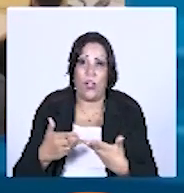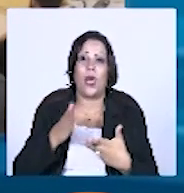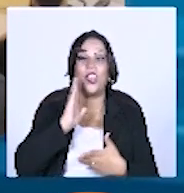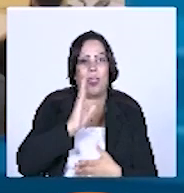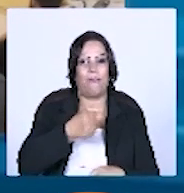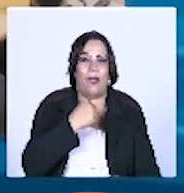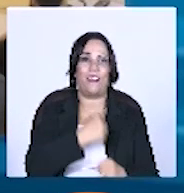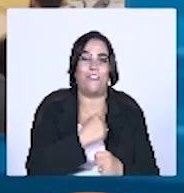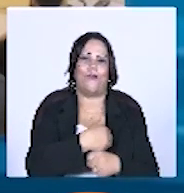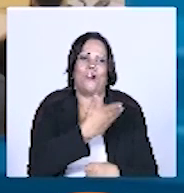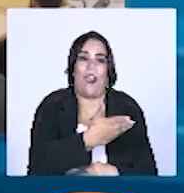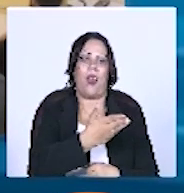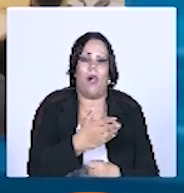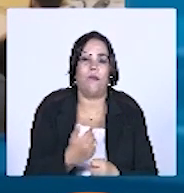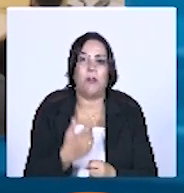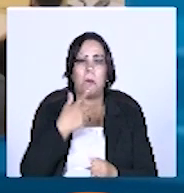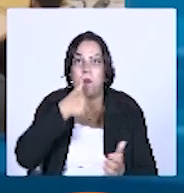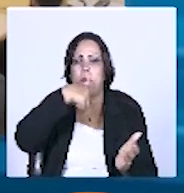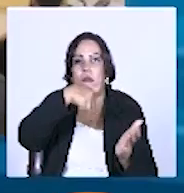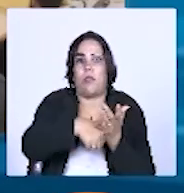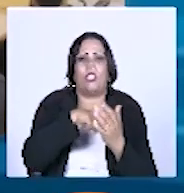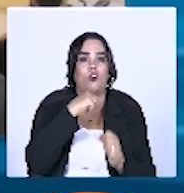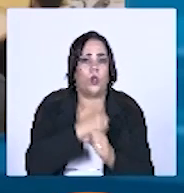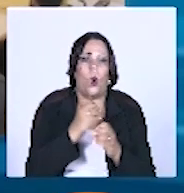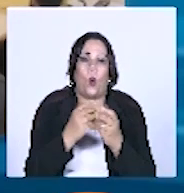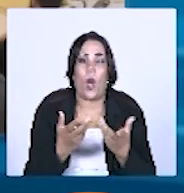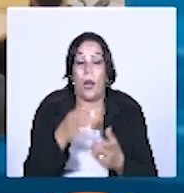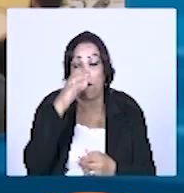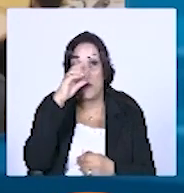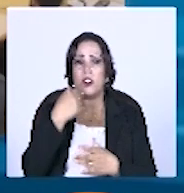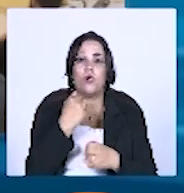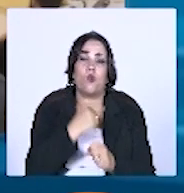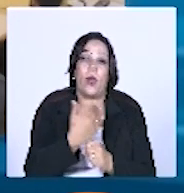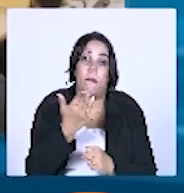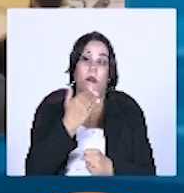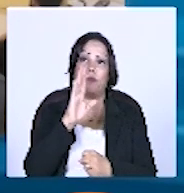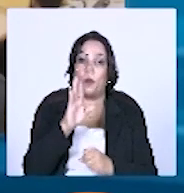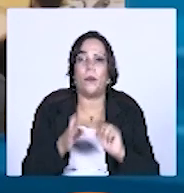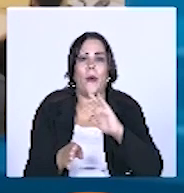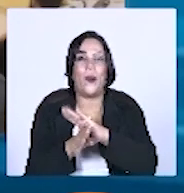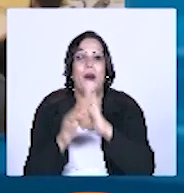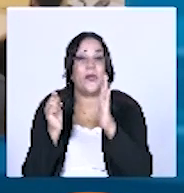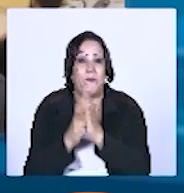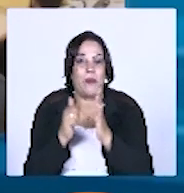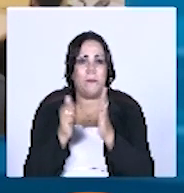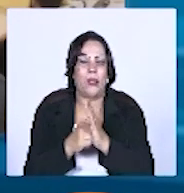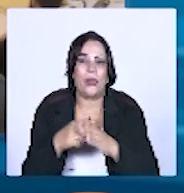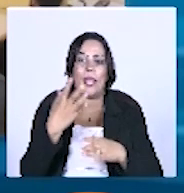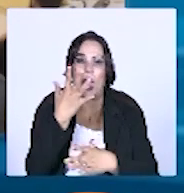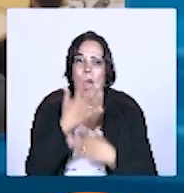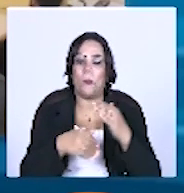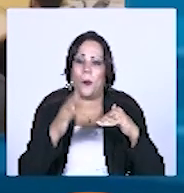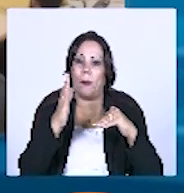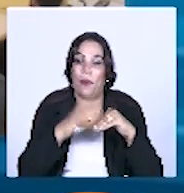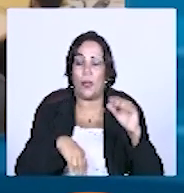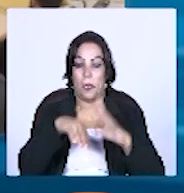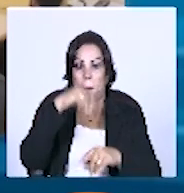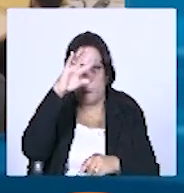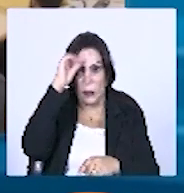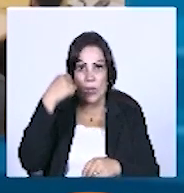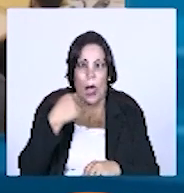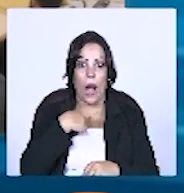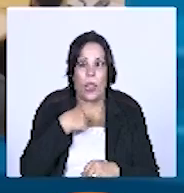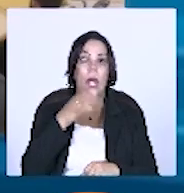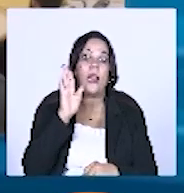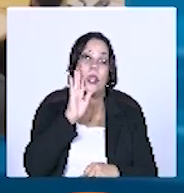اسرتها حتى لو هتقعد في البيت وتربي اولادها بالتاكيد ام متعلمه افضل من ام لم